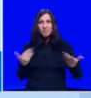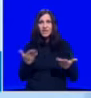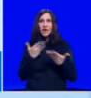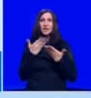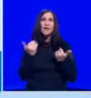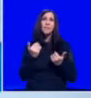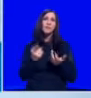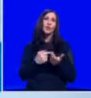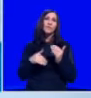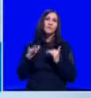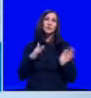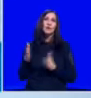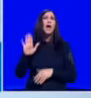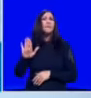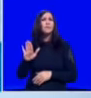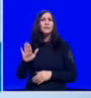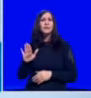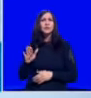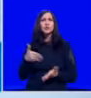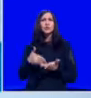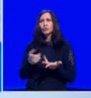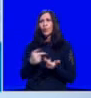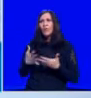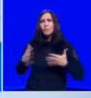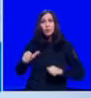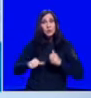ние вие защо толкова високи... много му се ядосахте, като